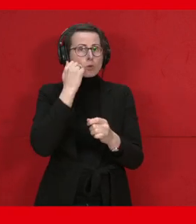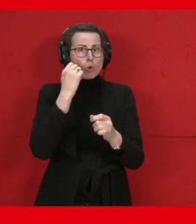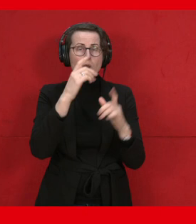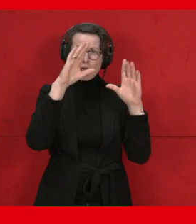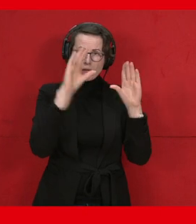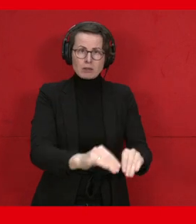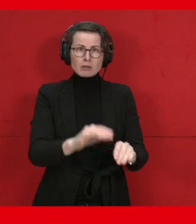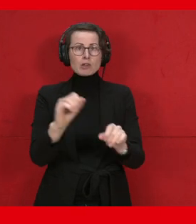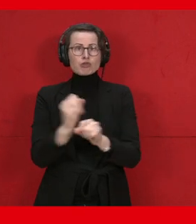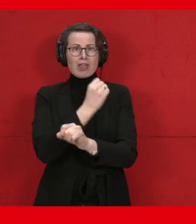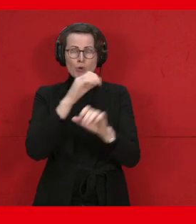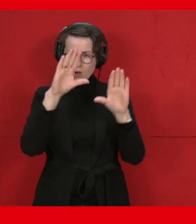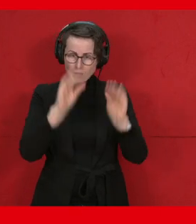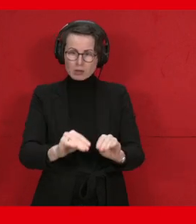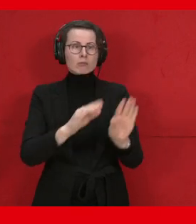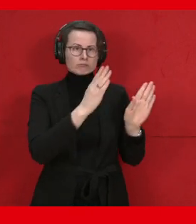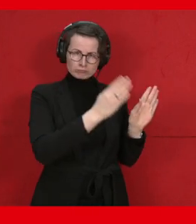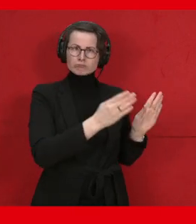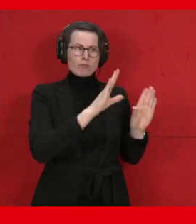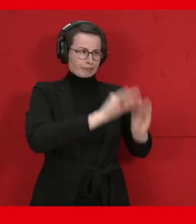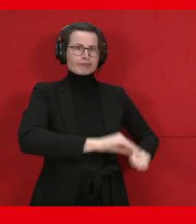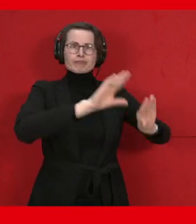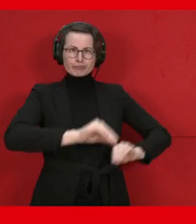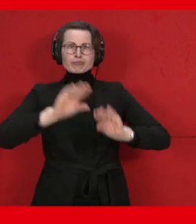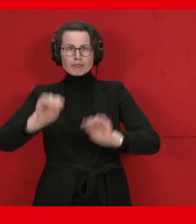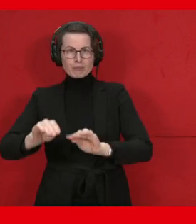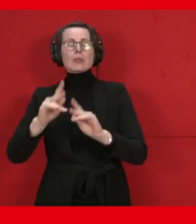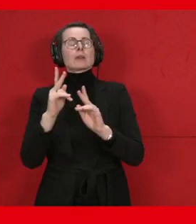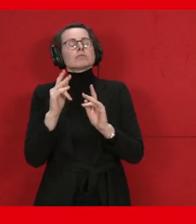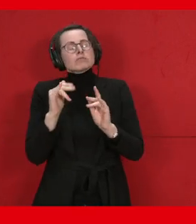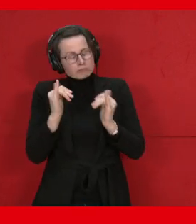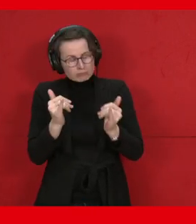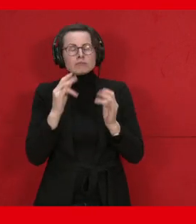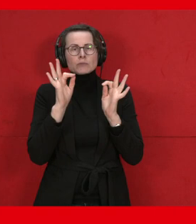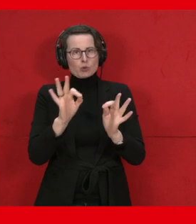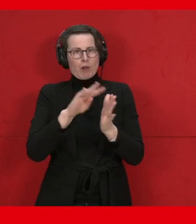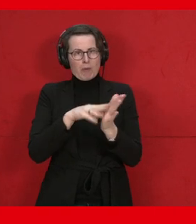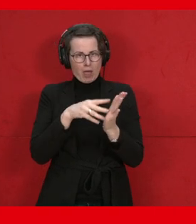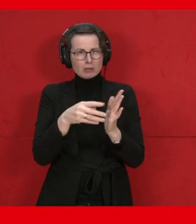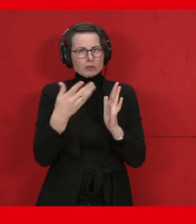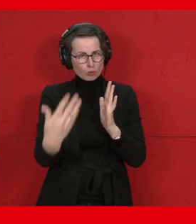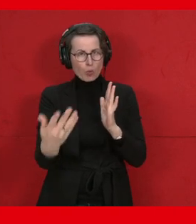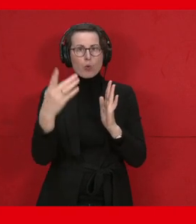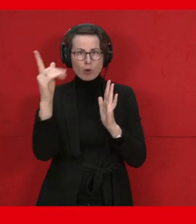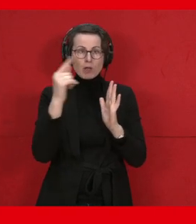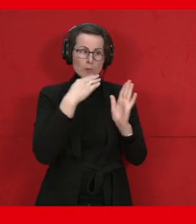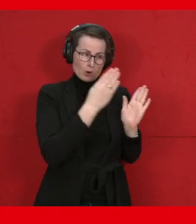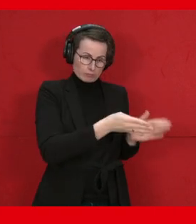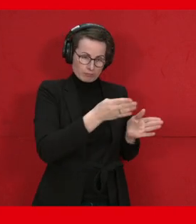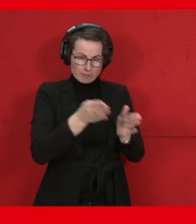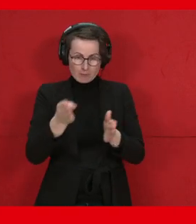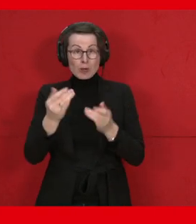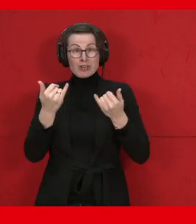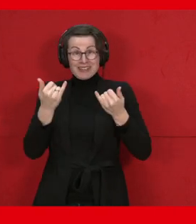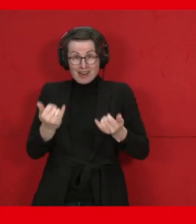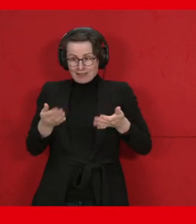einem sicheren und vernünftigen Plan. Das ist auch wichtig so, sodass ich unbedingt unterstreichen möchte, dass der Weg frei ist. Der Weg